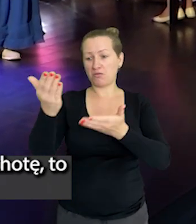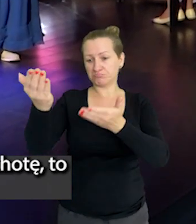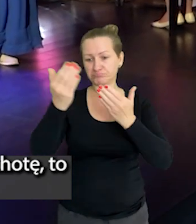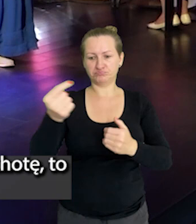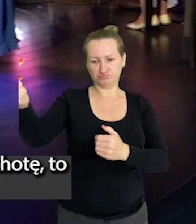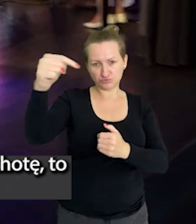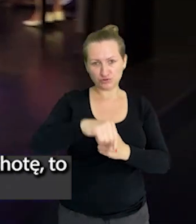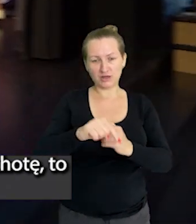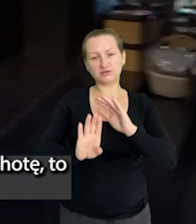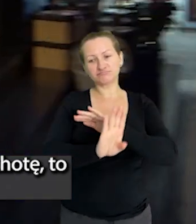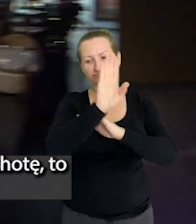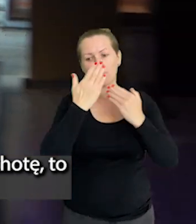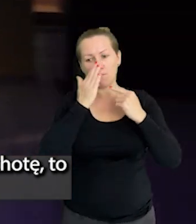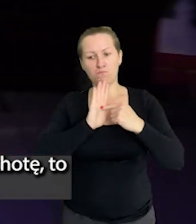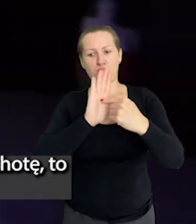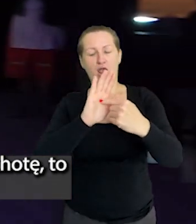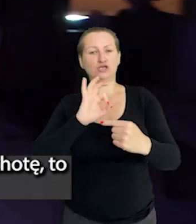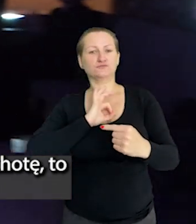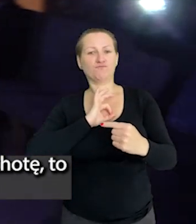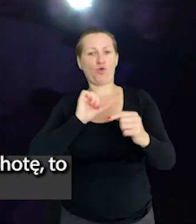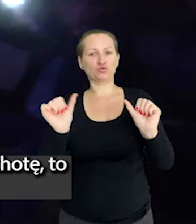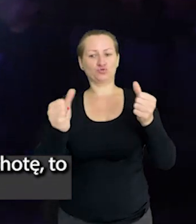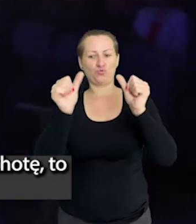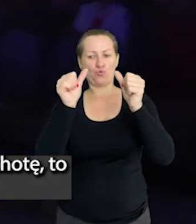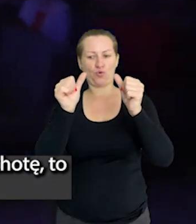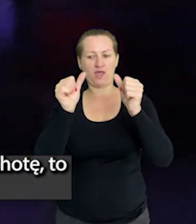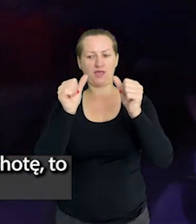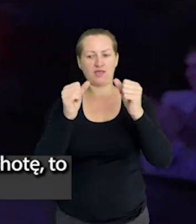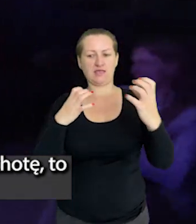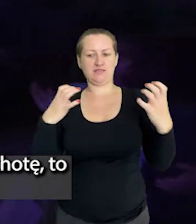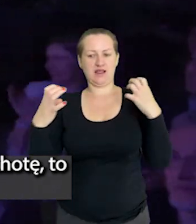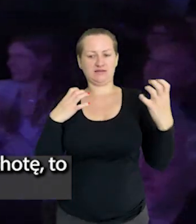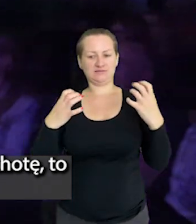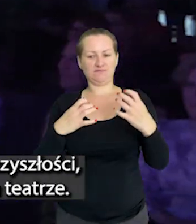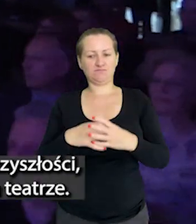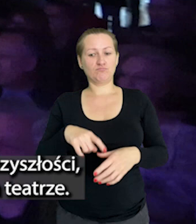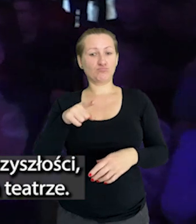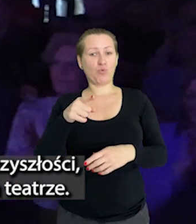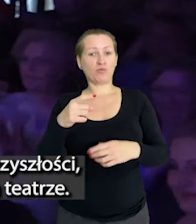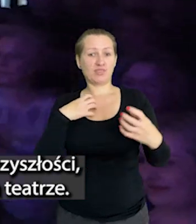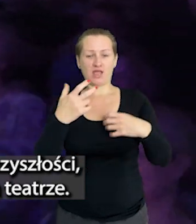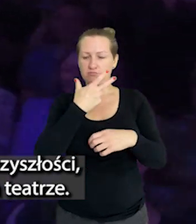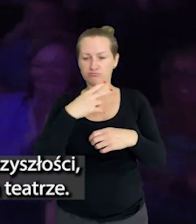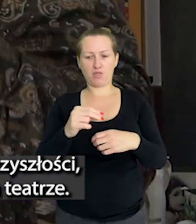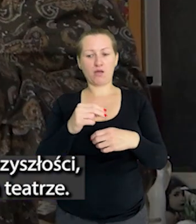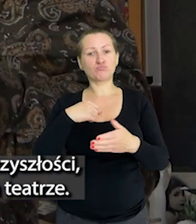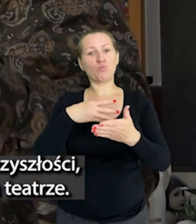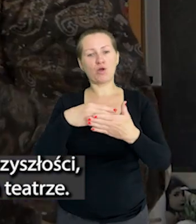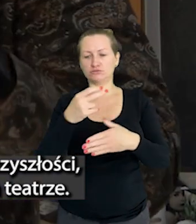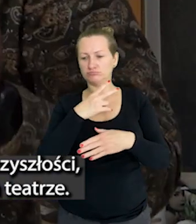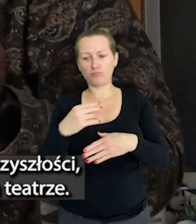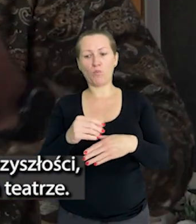to przyjeżdża, wystawia swoją sztukę i to jest taka sztuka nieklasyczna. To nie jest teatr, za który płacimy